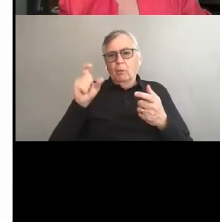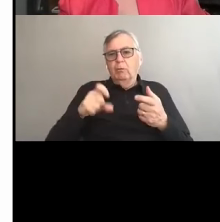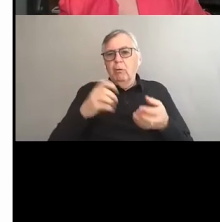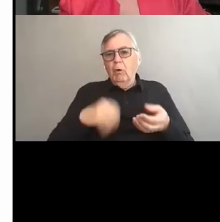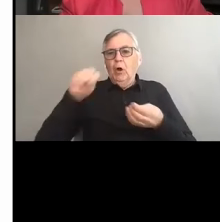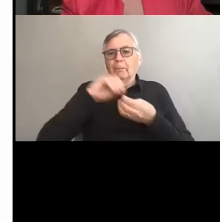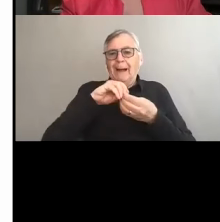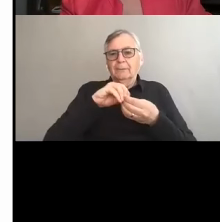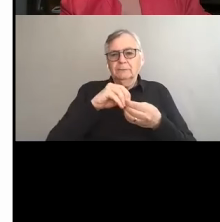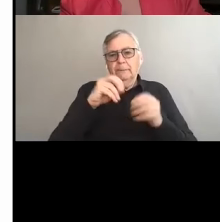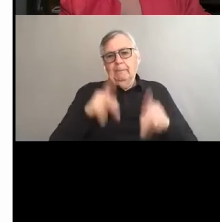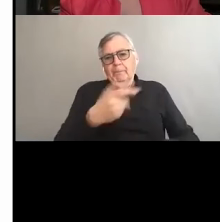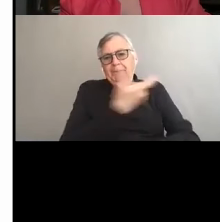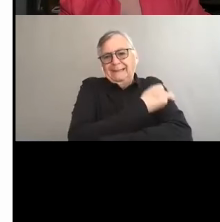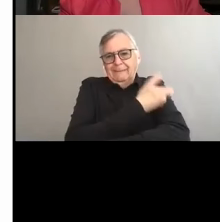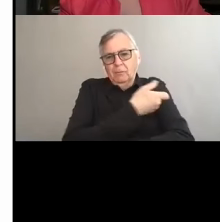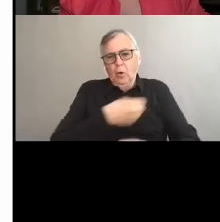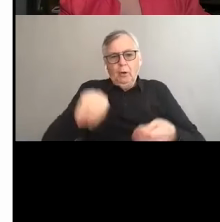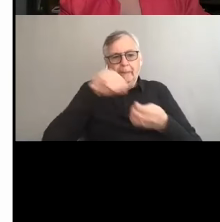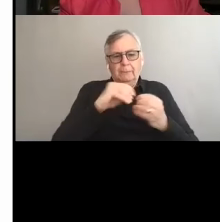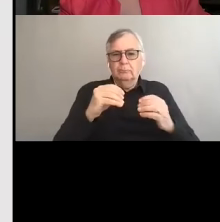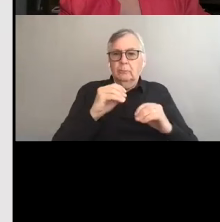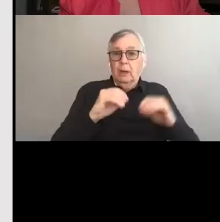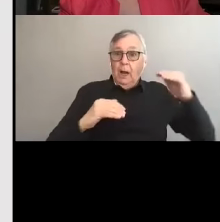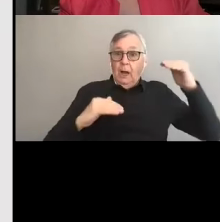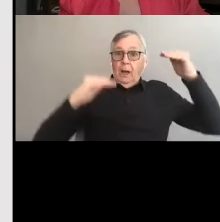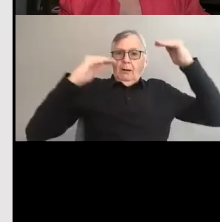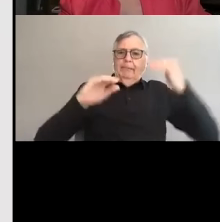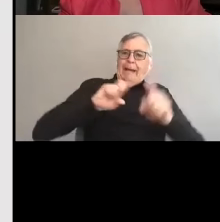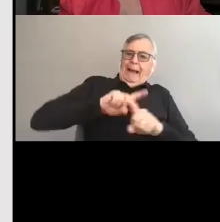le pourcentage de personnes vaccinées pour pouvoir bien contrôler l'infection.